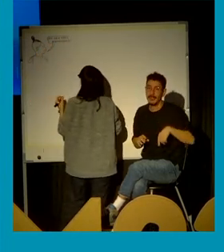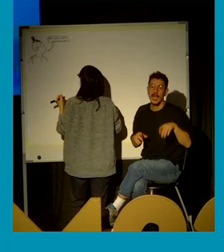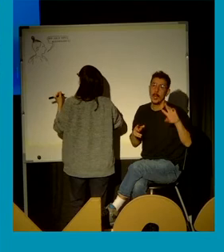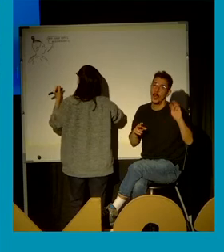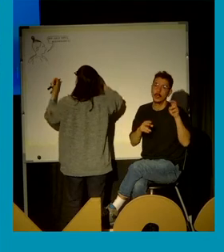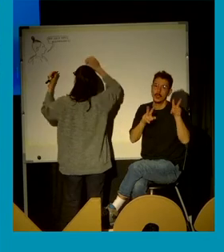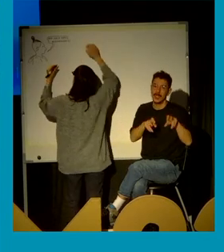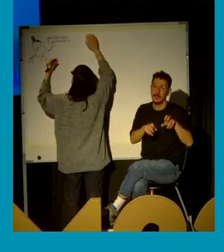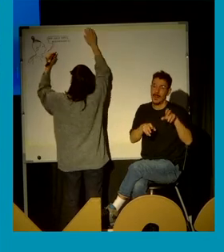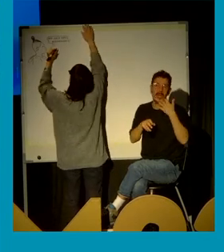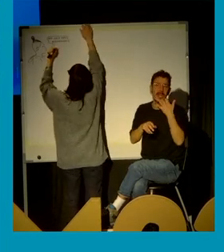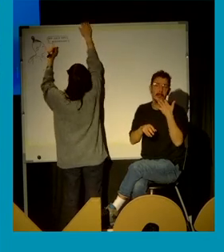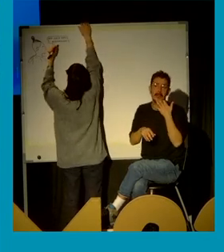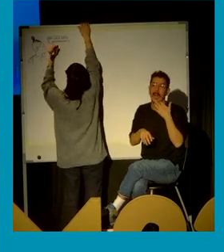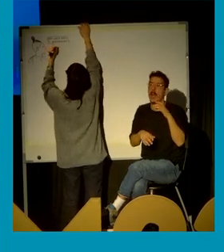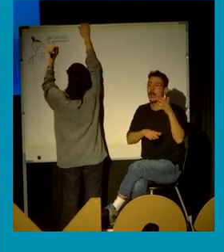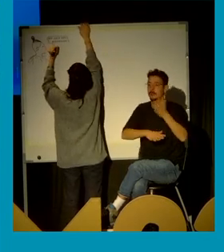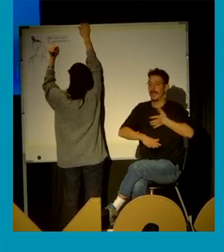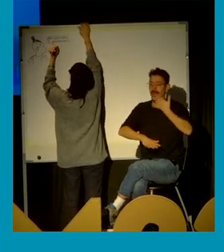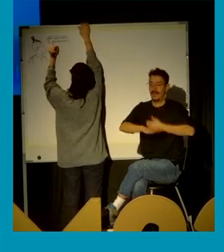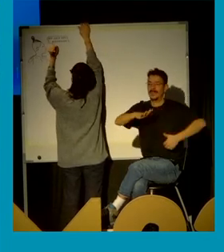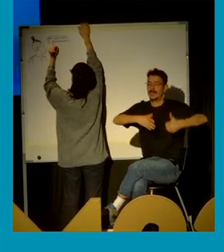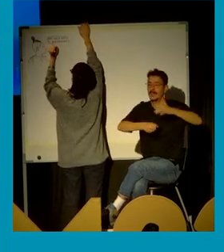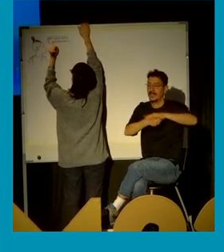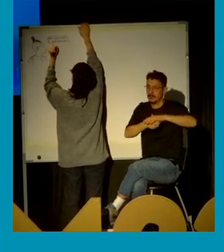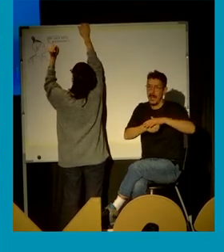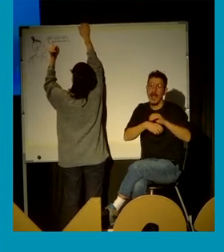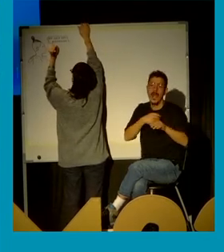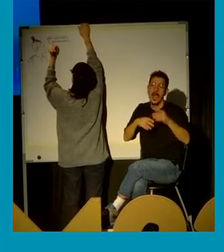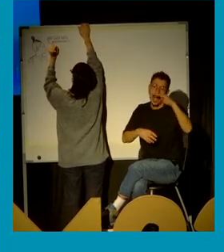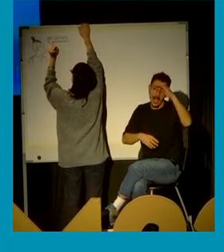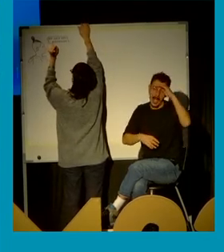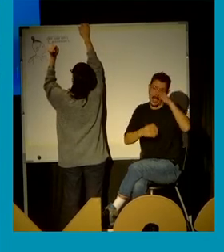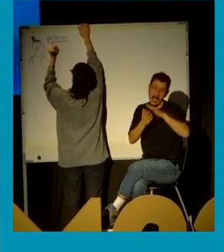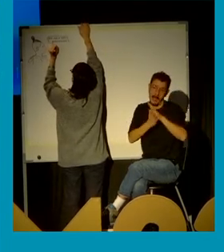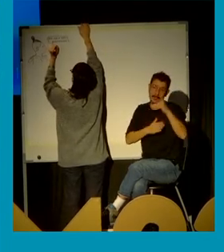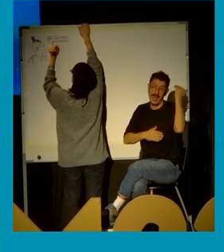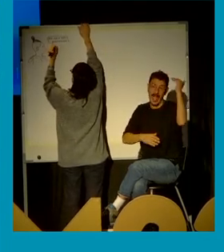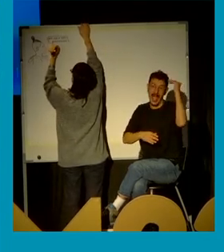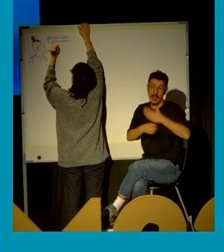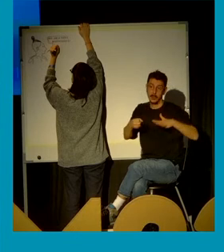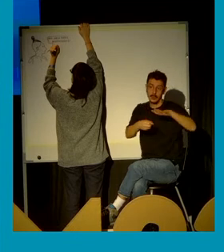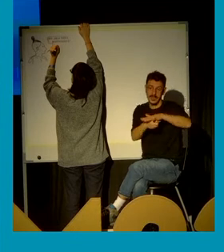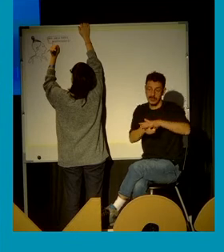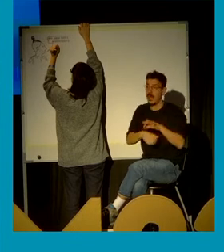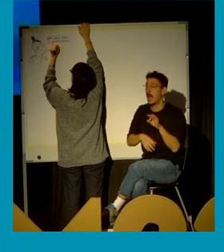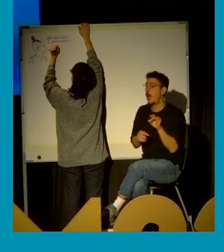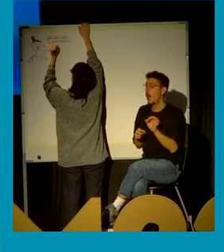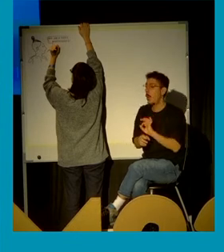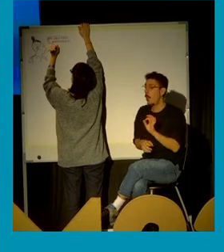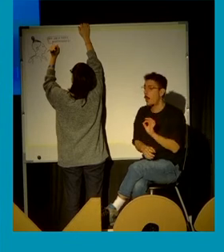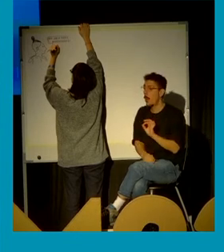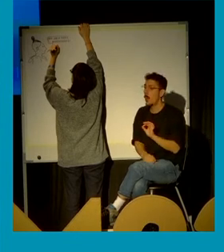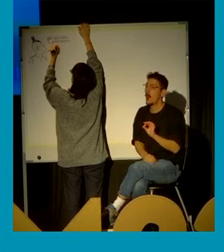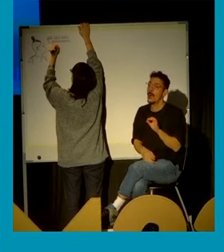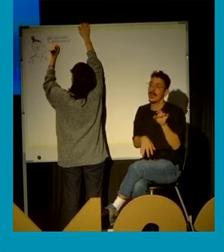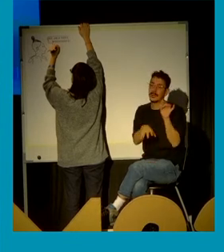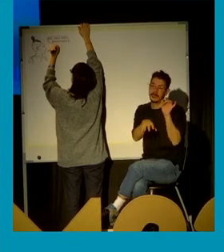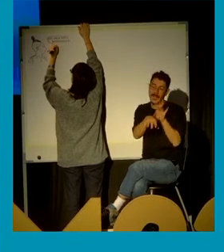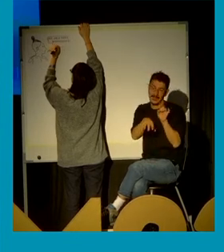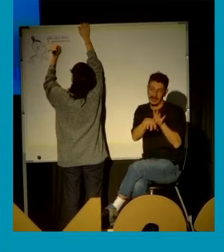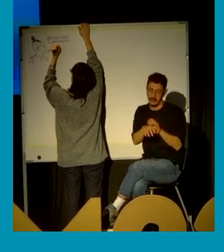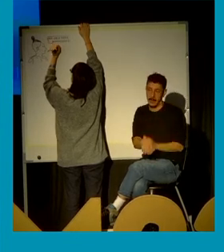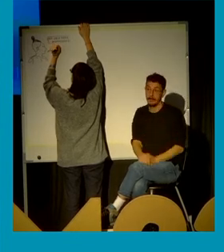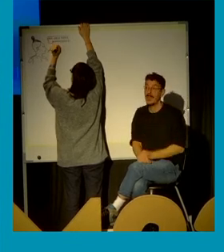racisme, com són el capacitisme, com són l'adultisme, i aleshores com construïm realment un feminisme que tingui